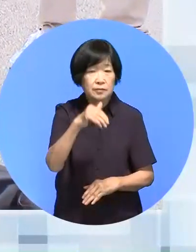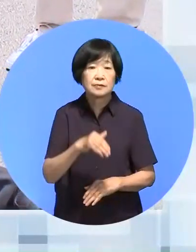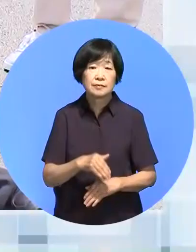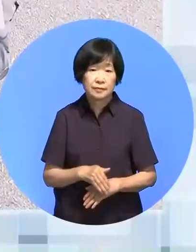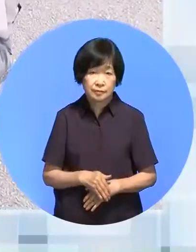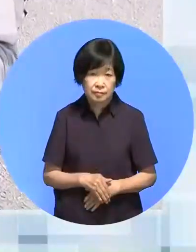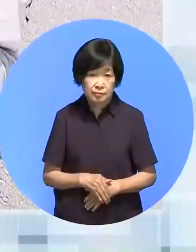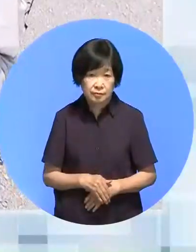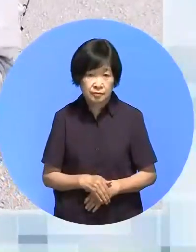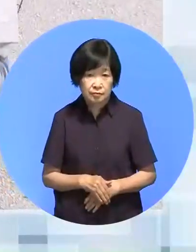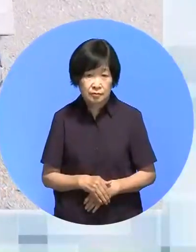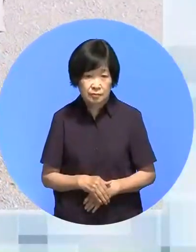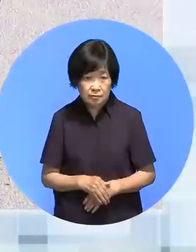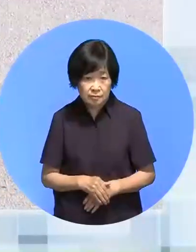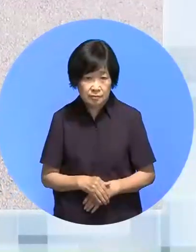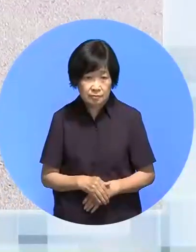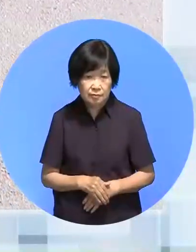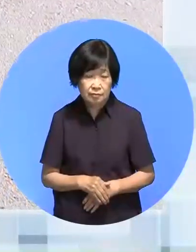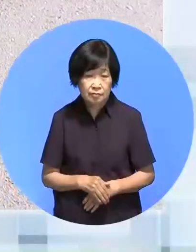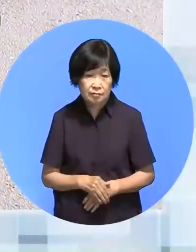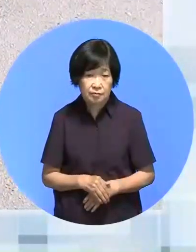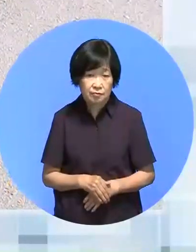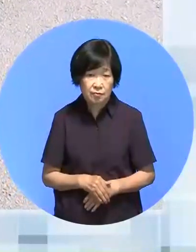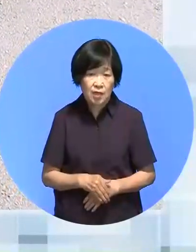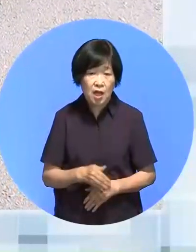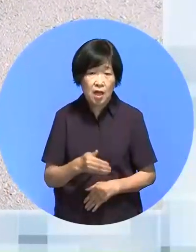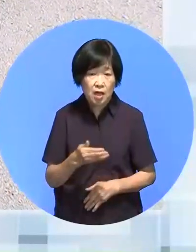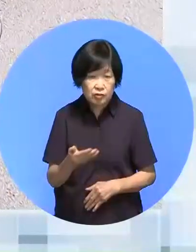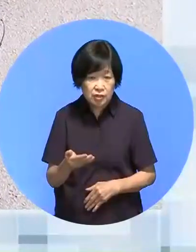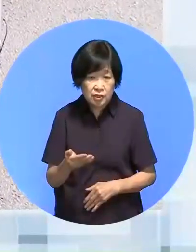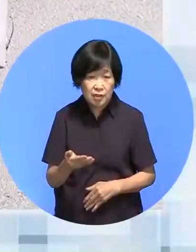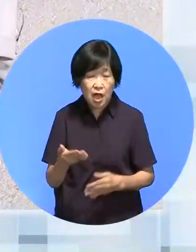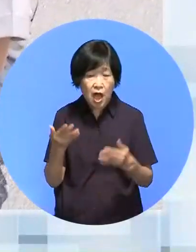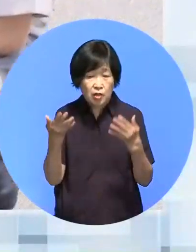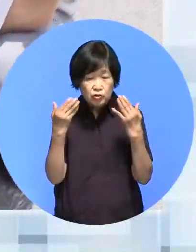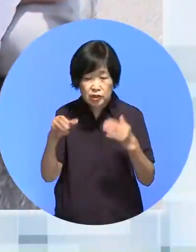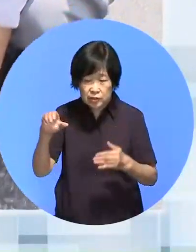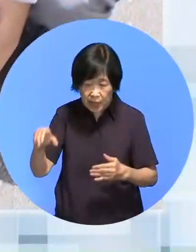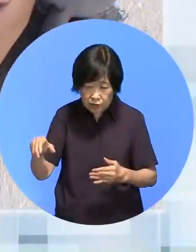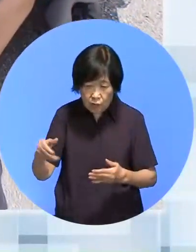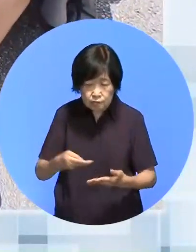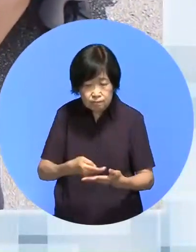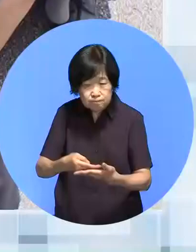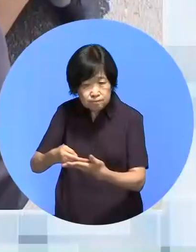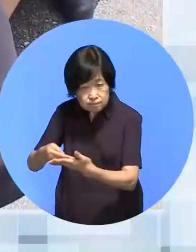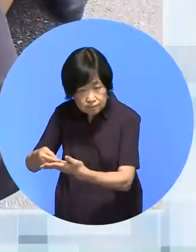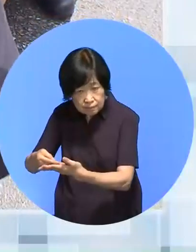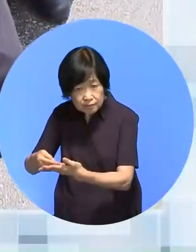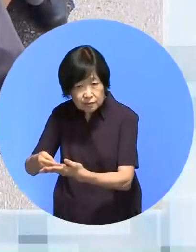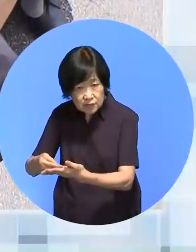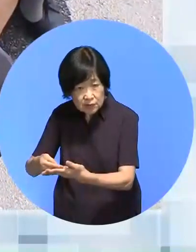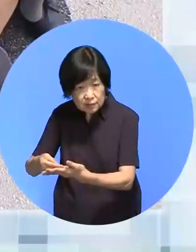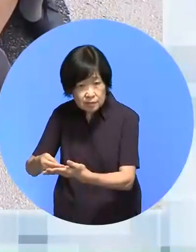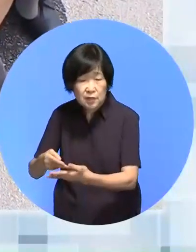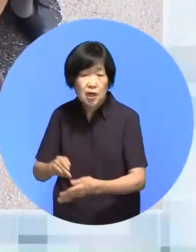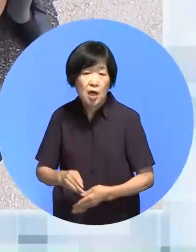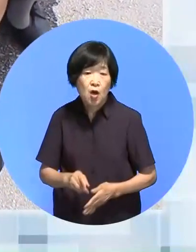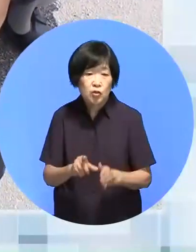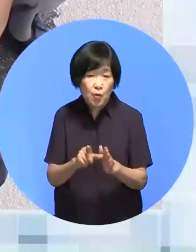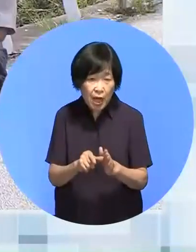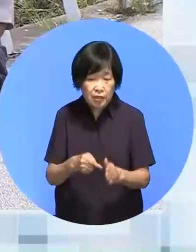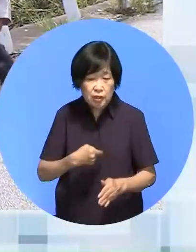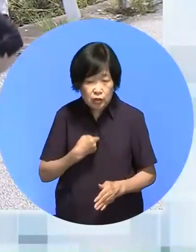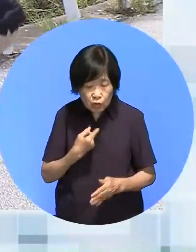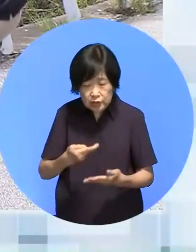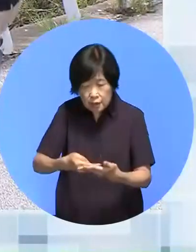。 次に、涼しい場所に移動させるのですが、意識のない人を移動させる場合、一人で